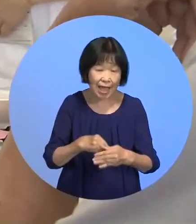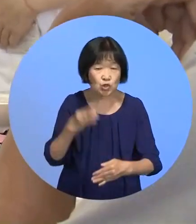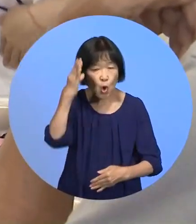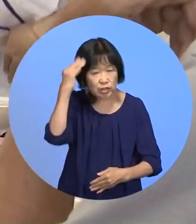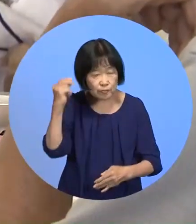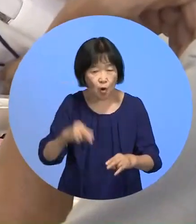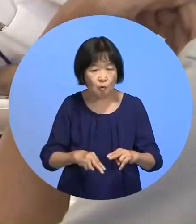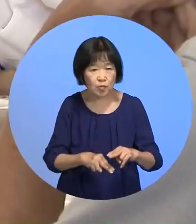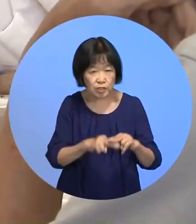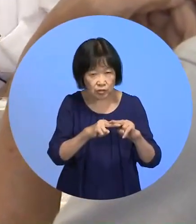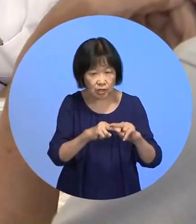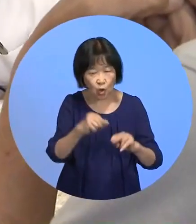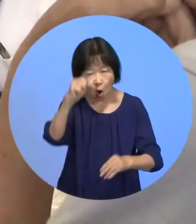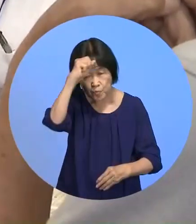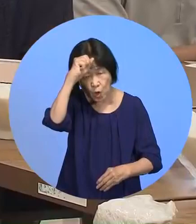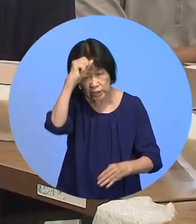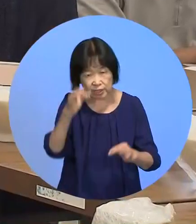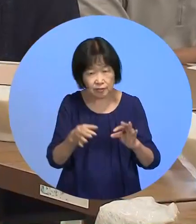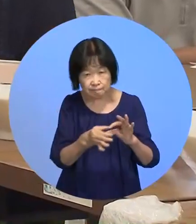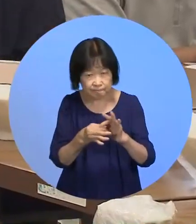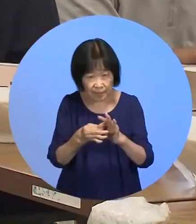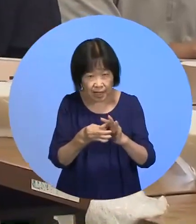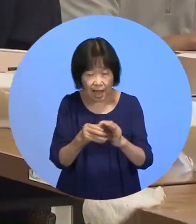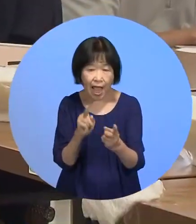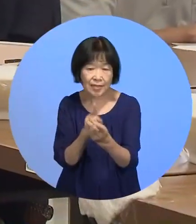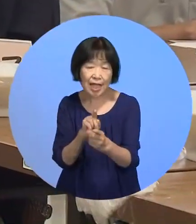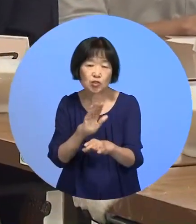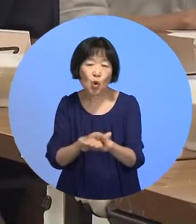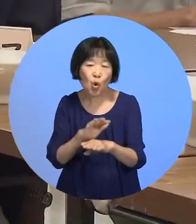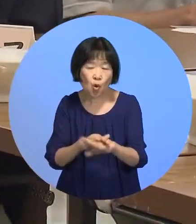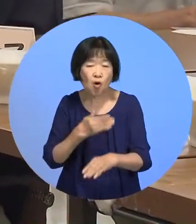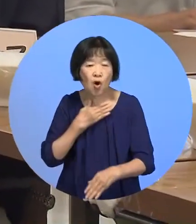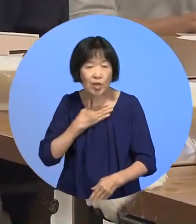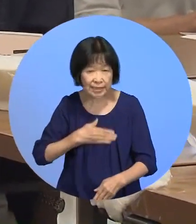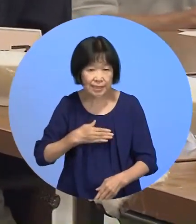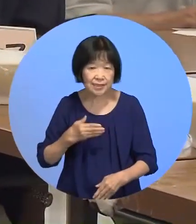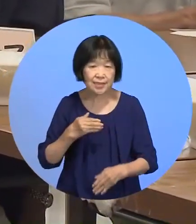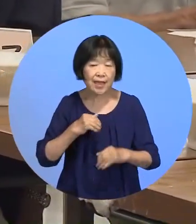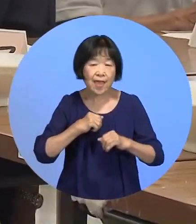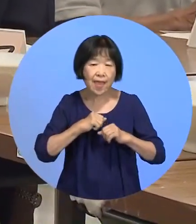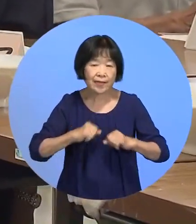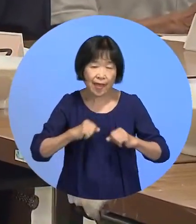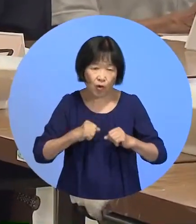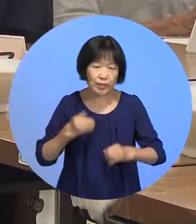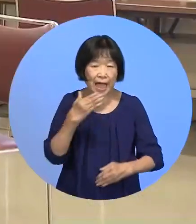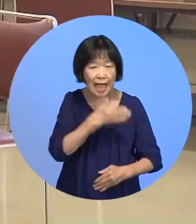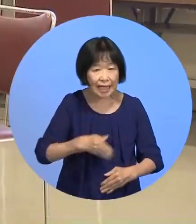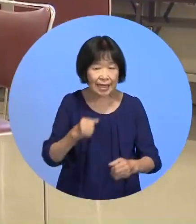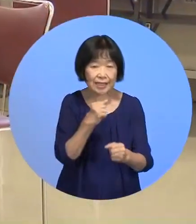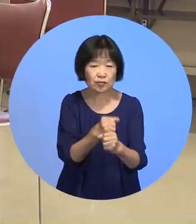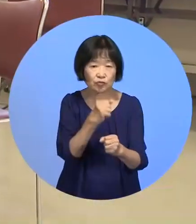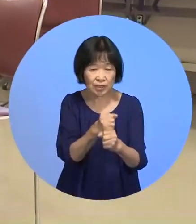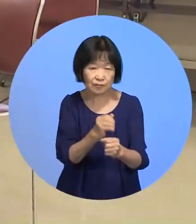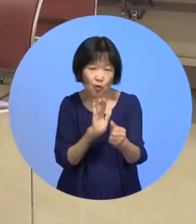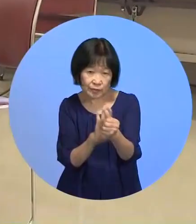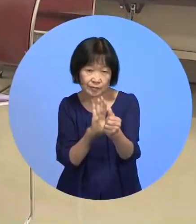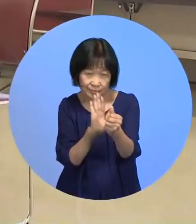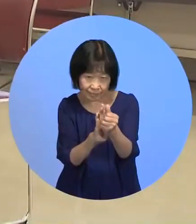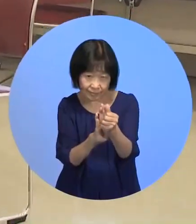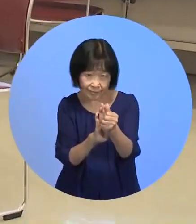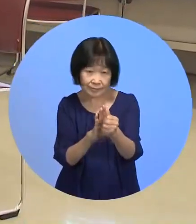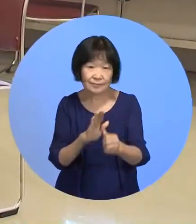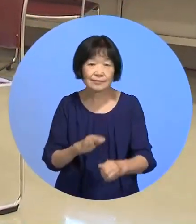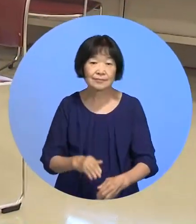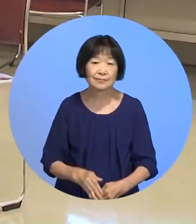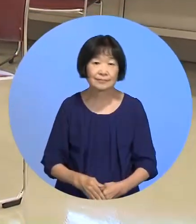と病気の仕組みや対処方法を知り、健康な体づくりにバックアップしているんですよ。